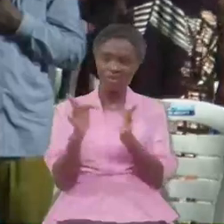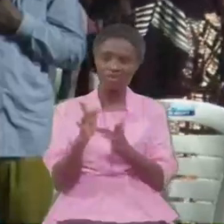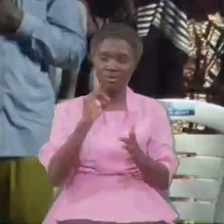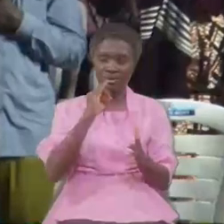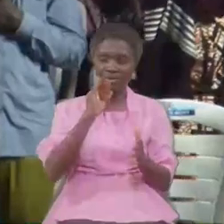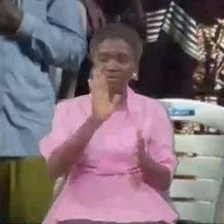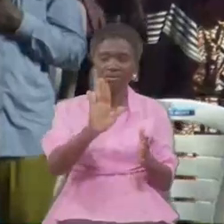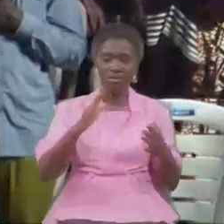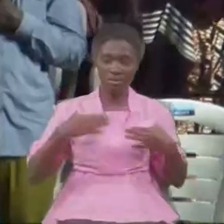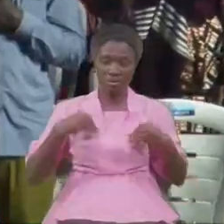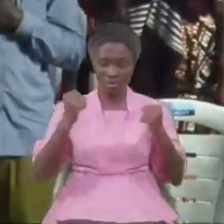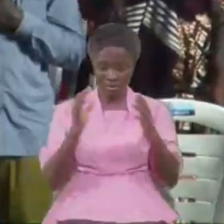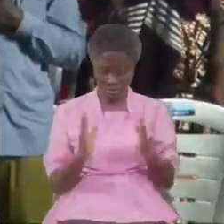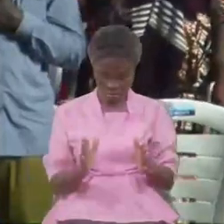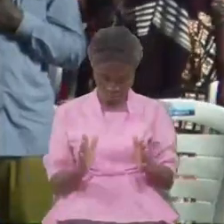Jésus est votre guérisseur.